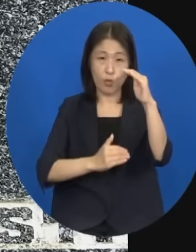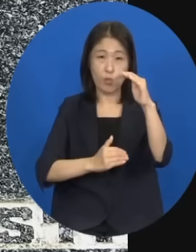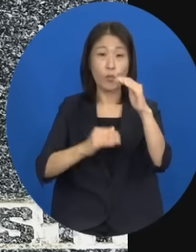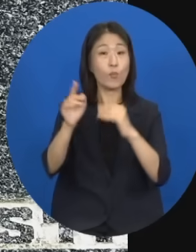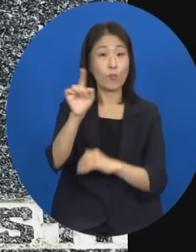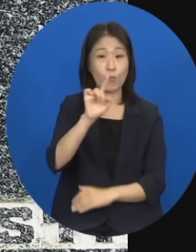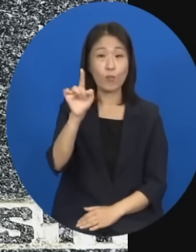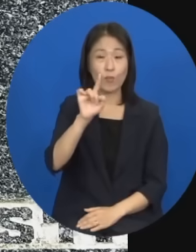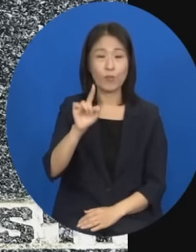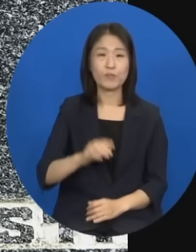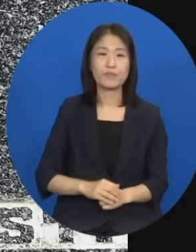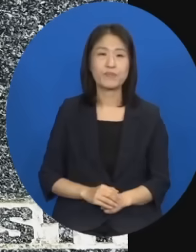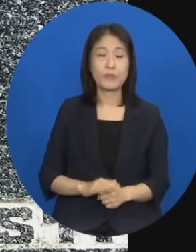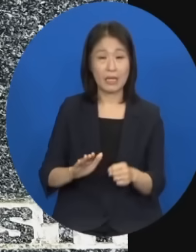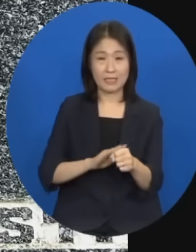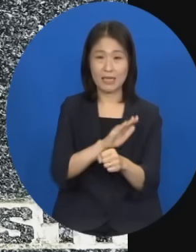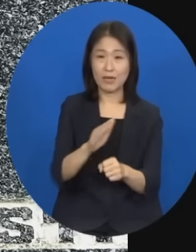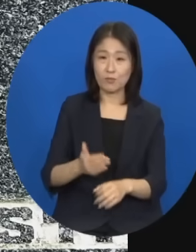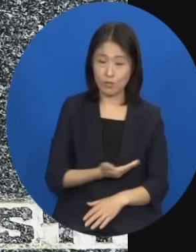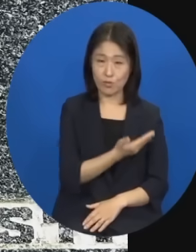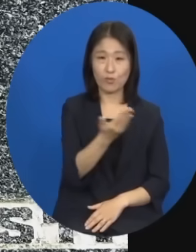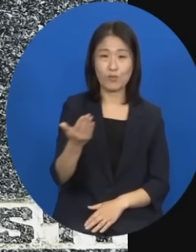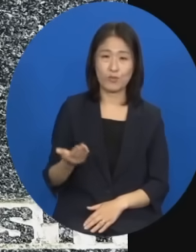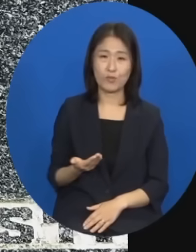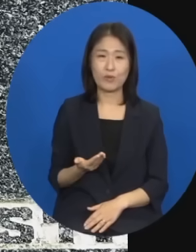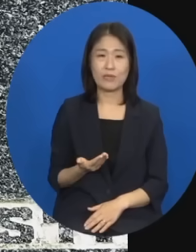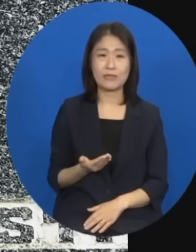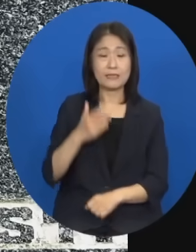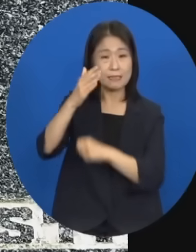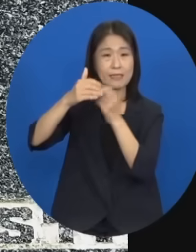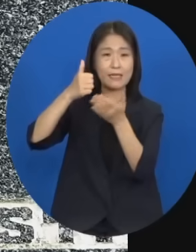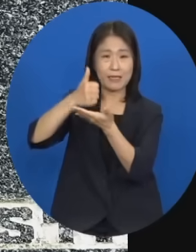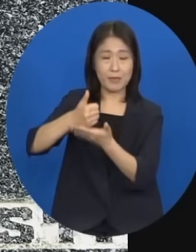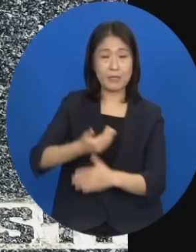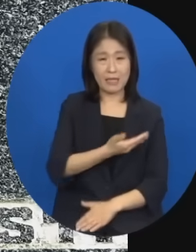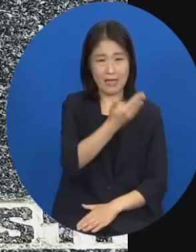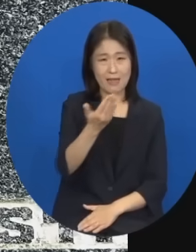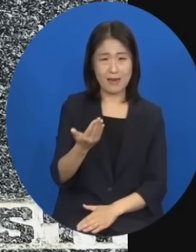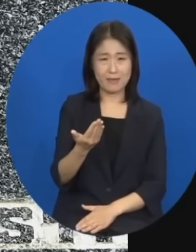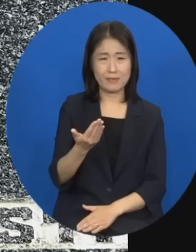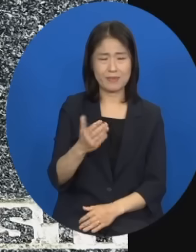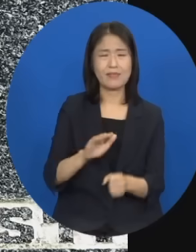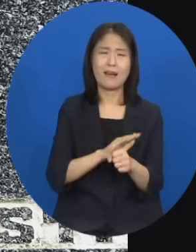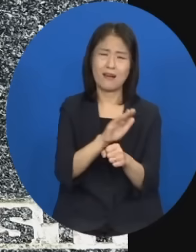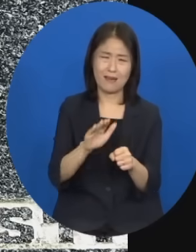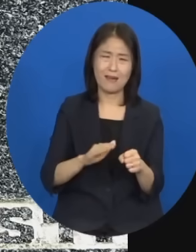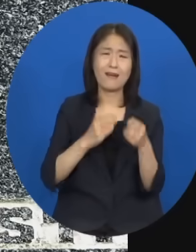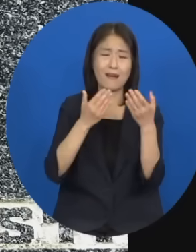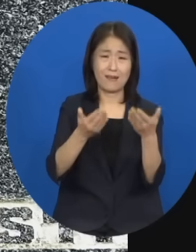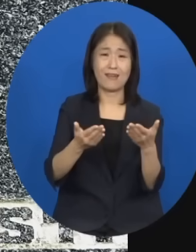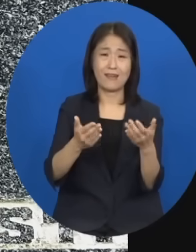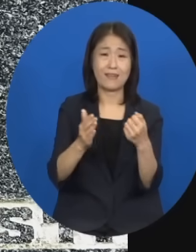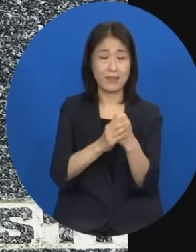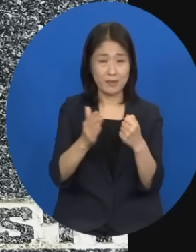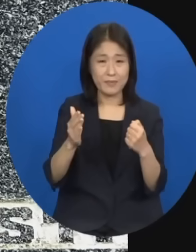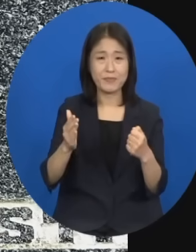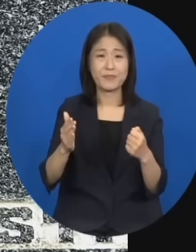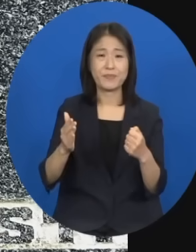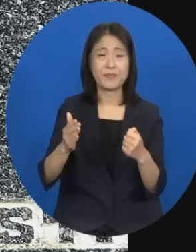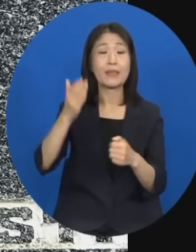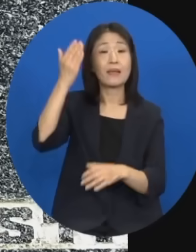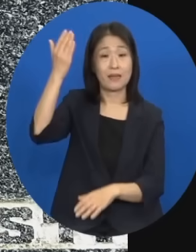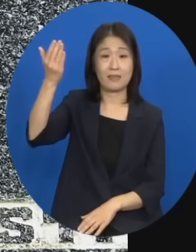어떤 내용이냐면 사랑하는 여러분, 하나님은 당신을 사랑하십니다. 그러므로